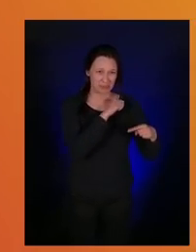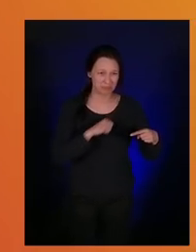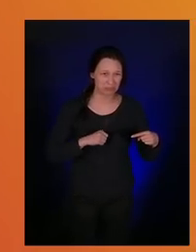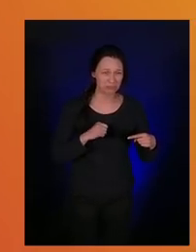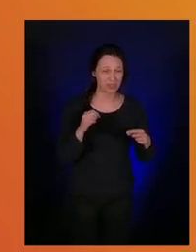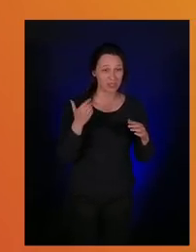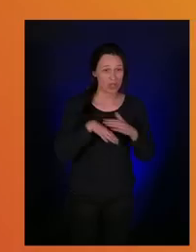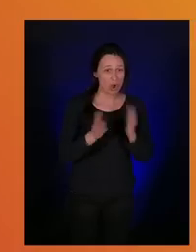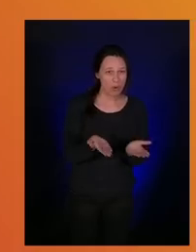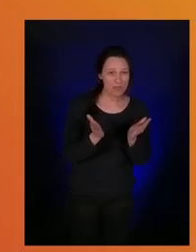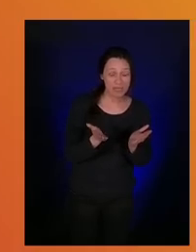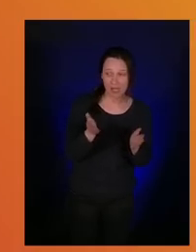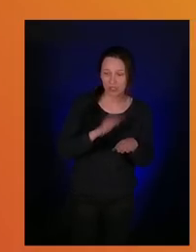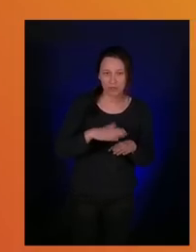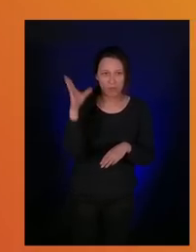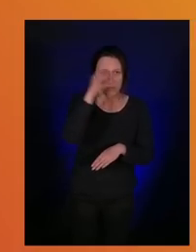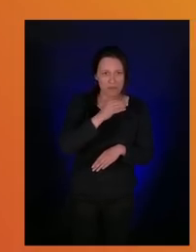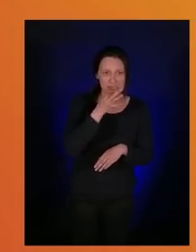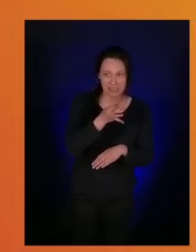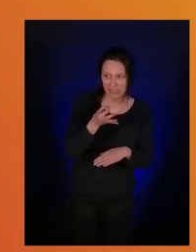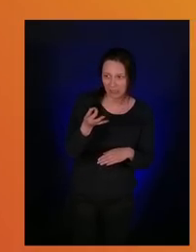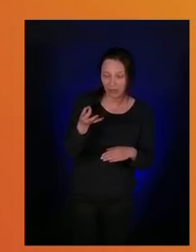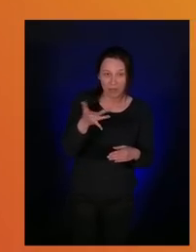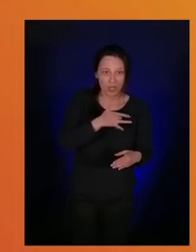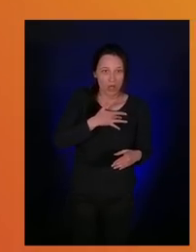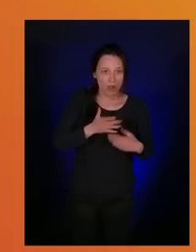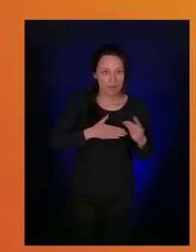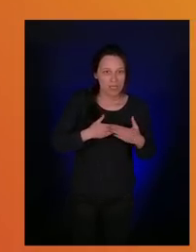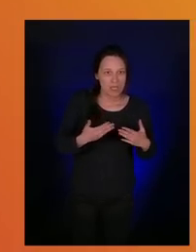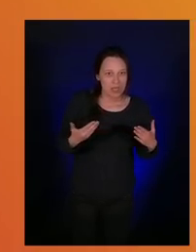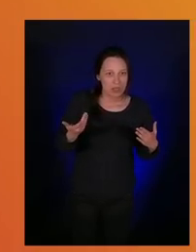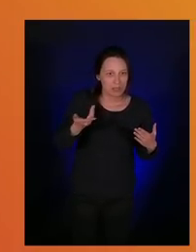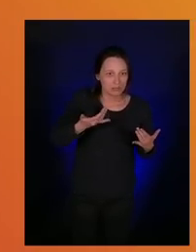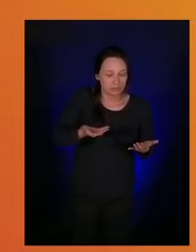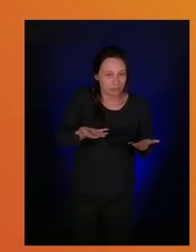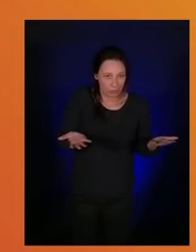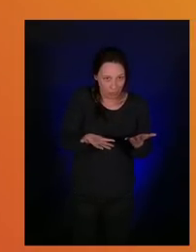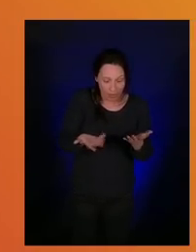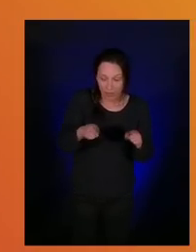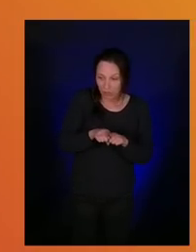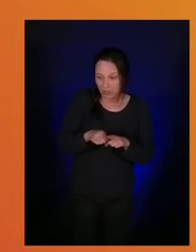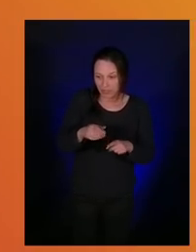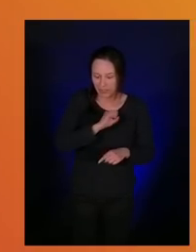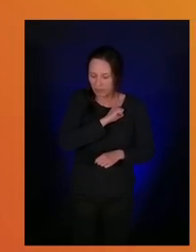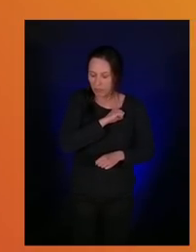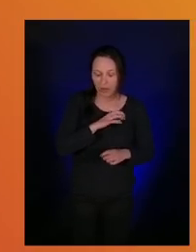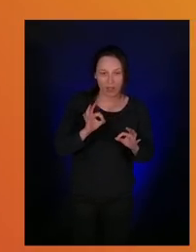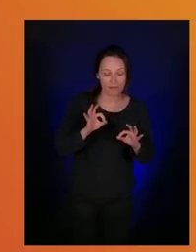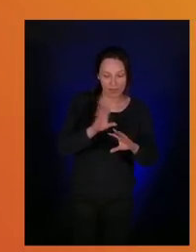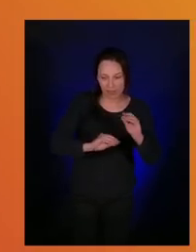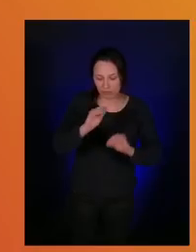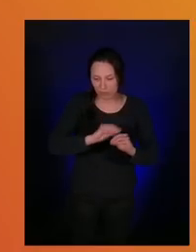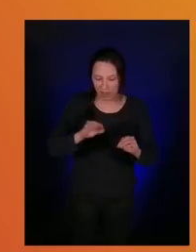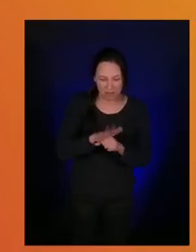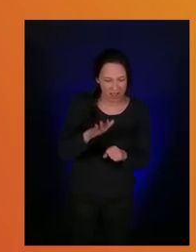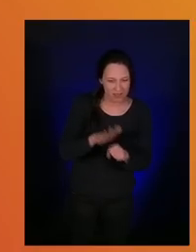de parler du cœur de notre métier, assurer des soins en toute sécurité et de qualité. Colère devant la